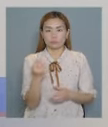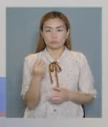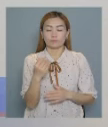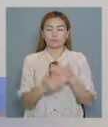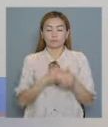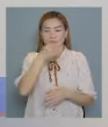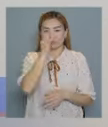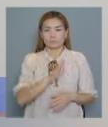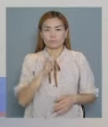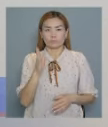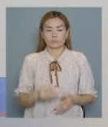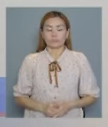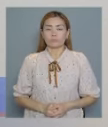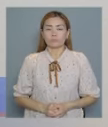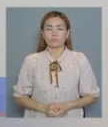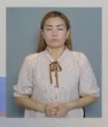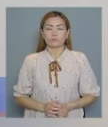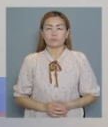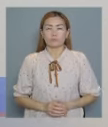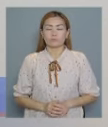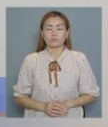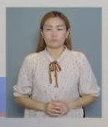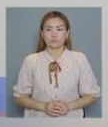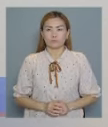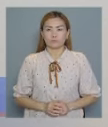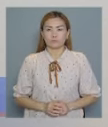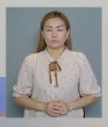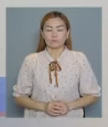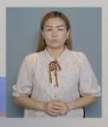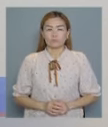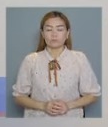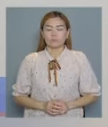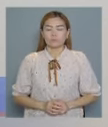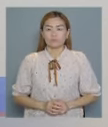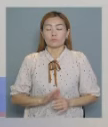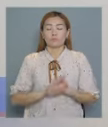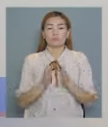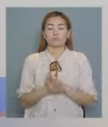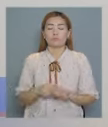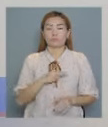повышению квалификации специалистов. В рамках этих мероприятий